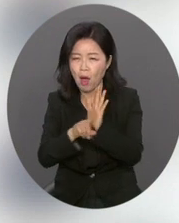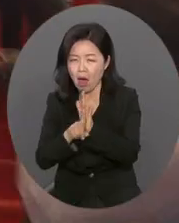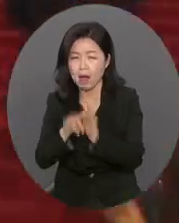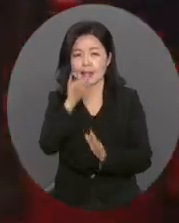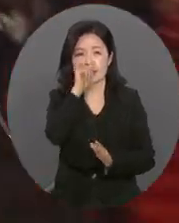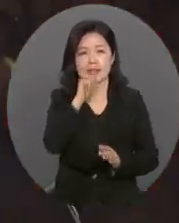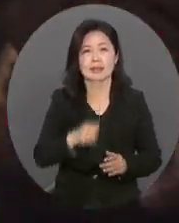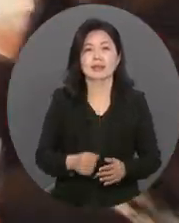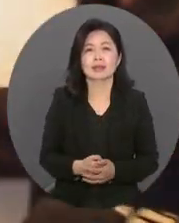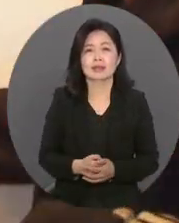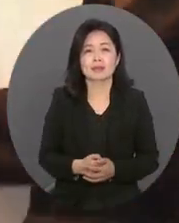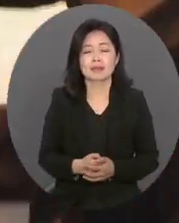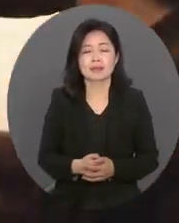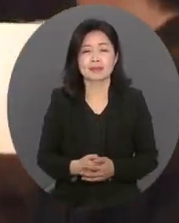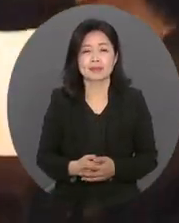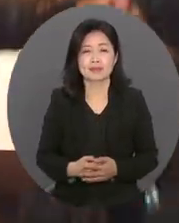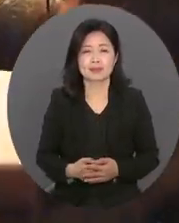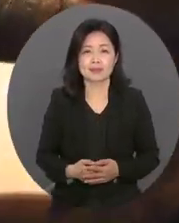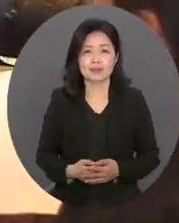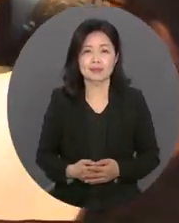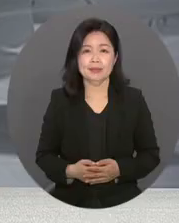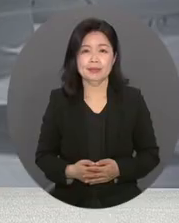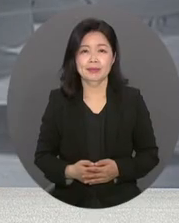했습니다. MBC 뉴스 주현정입니다.